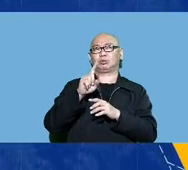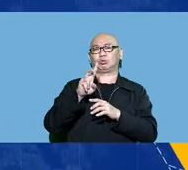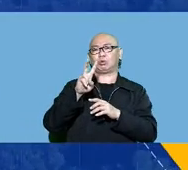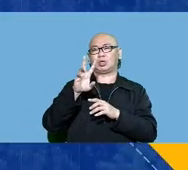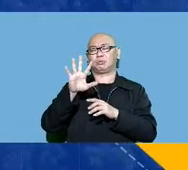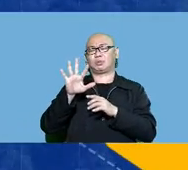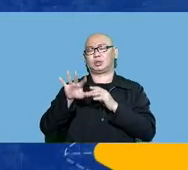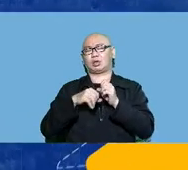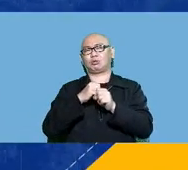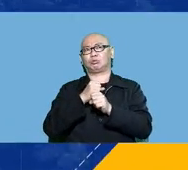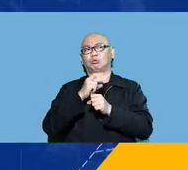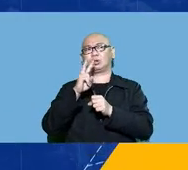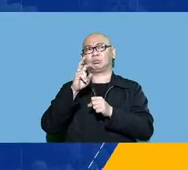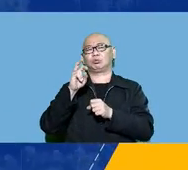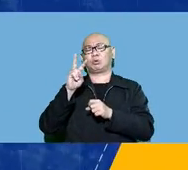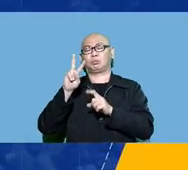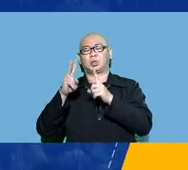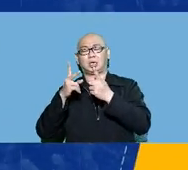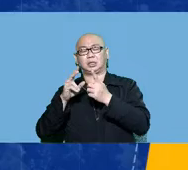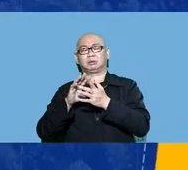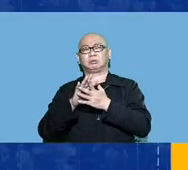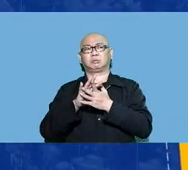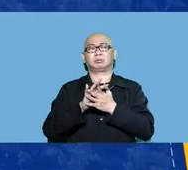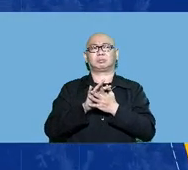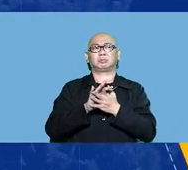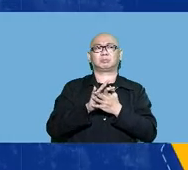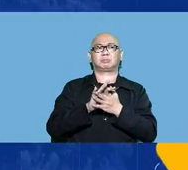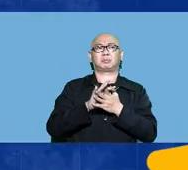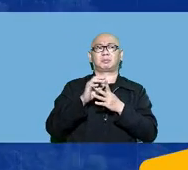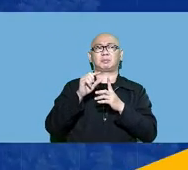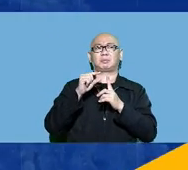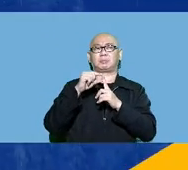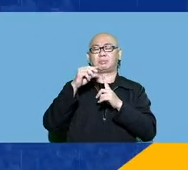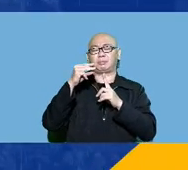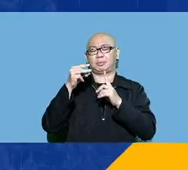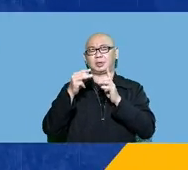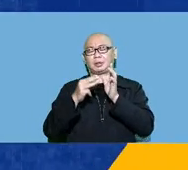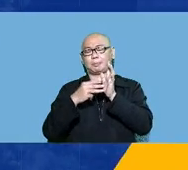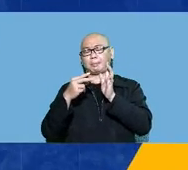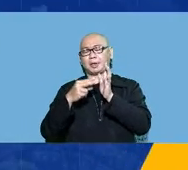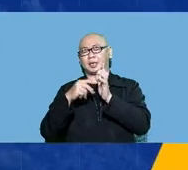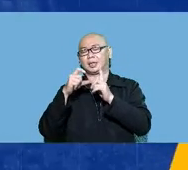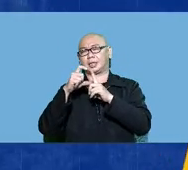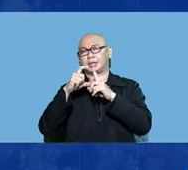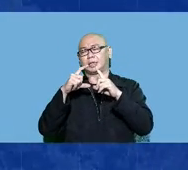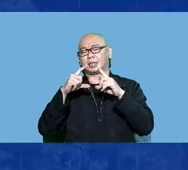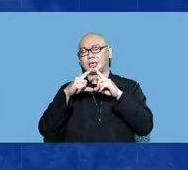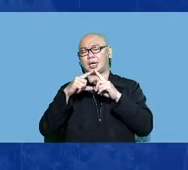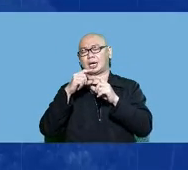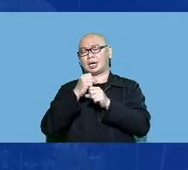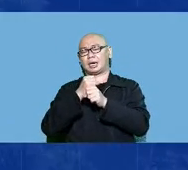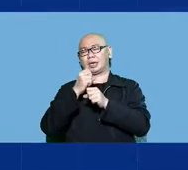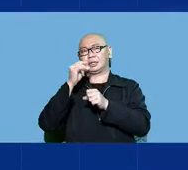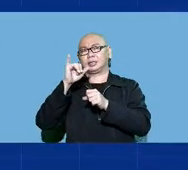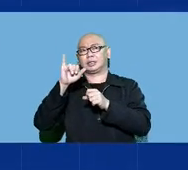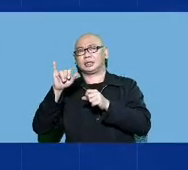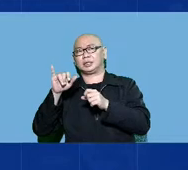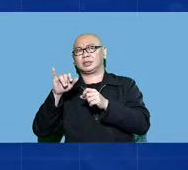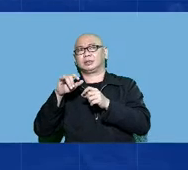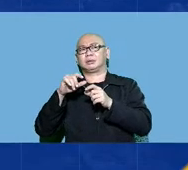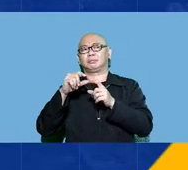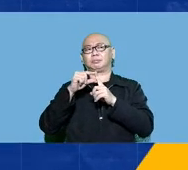nomor 41 tahun 2012, dan Permenkop dan UKM nomor 16 tahun 2018, bahkan kemudian